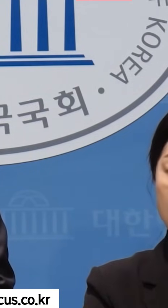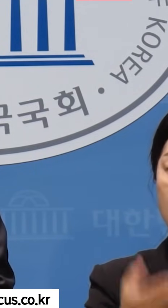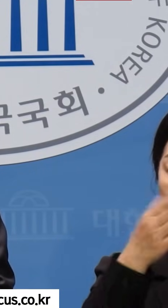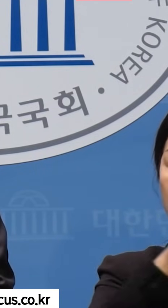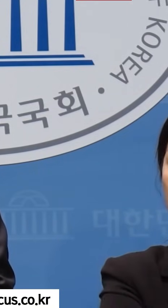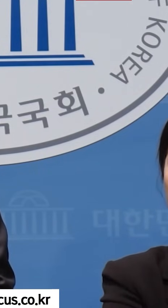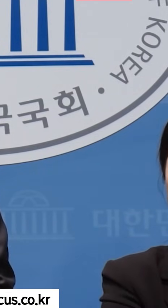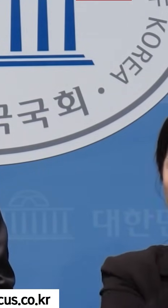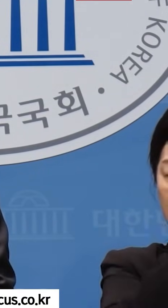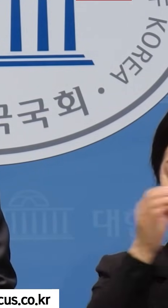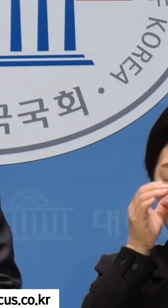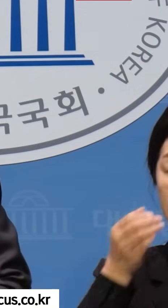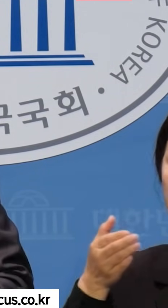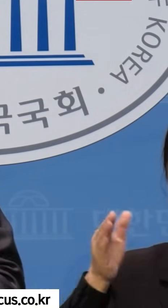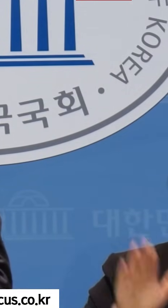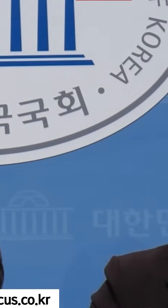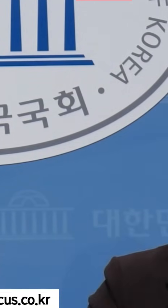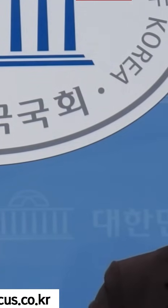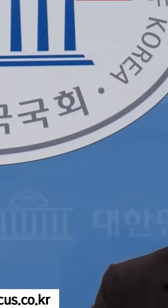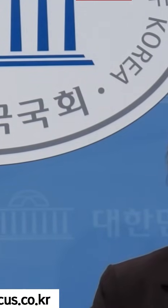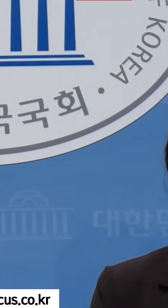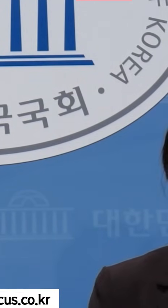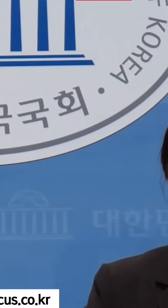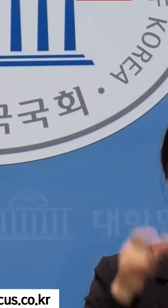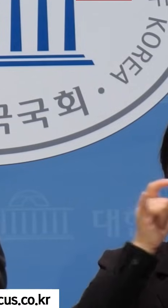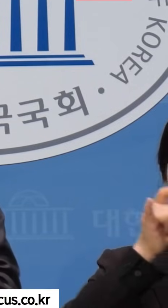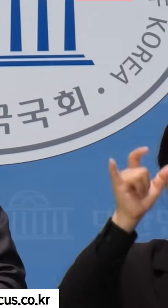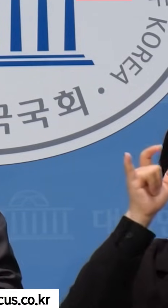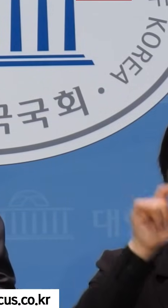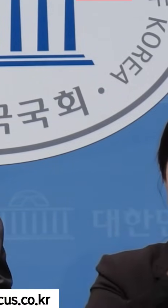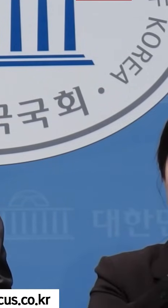광복절에는 뻔뻔하게도 최순실 자신을